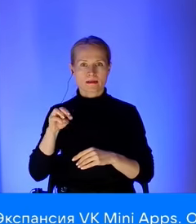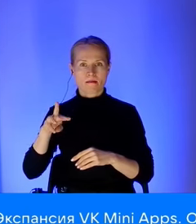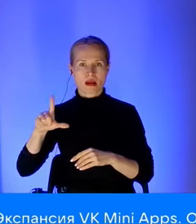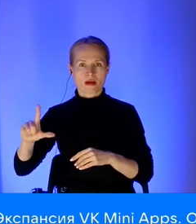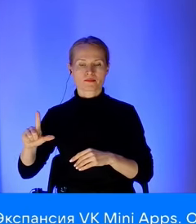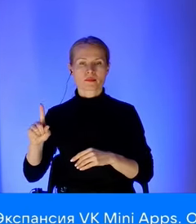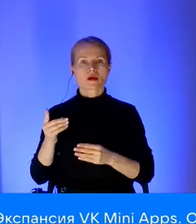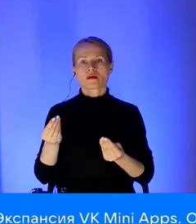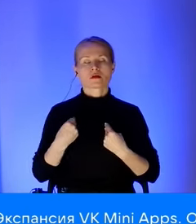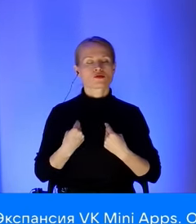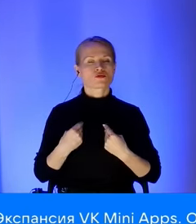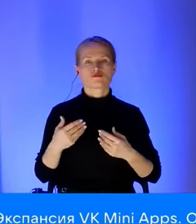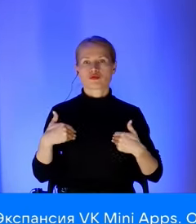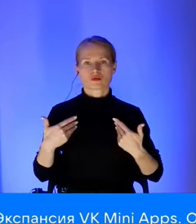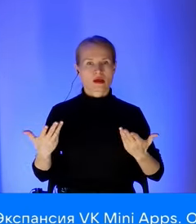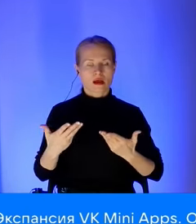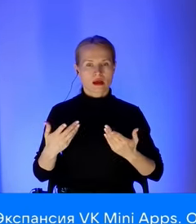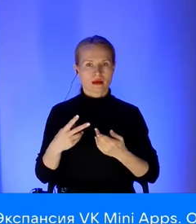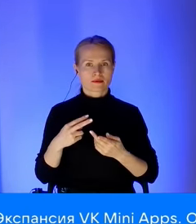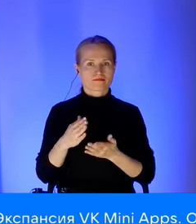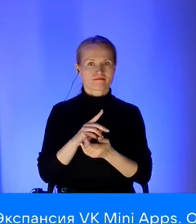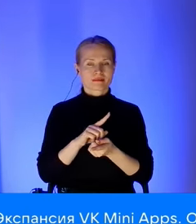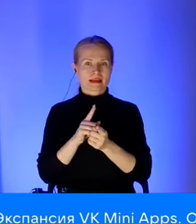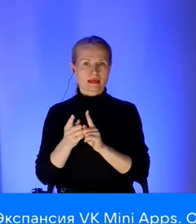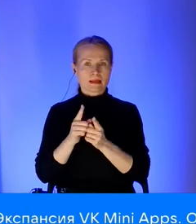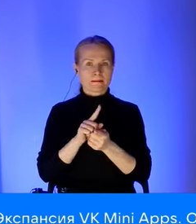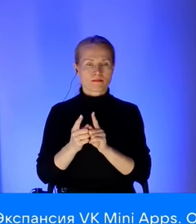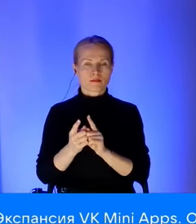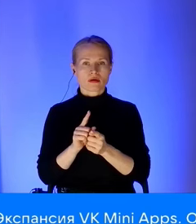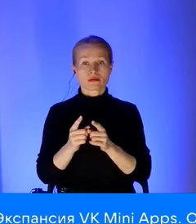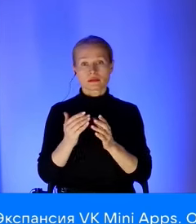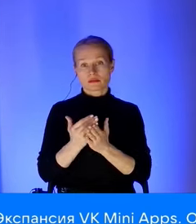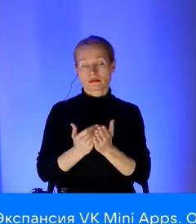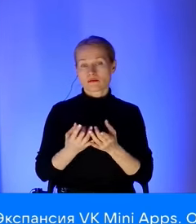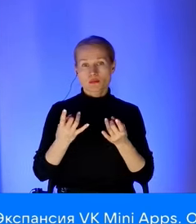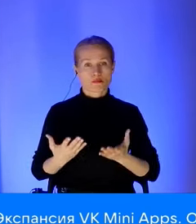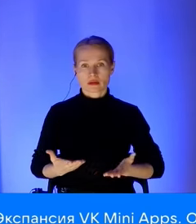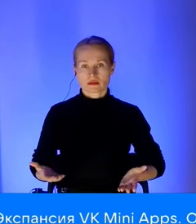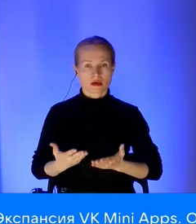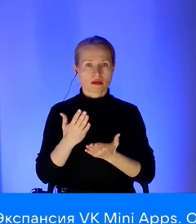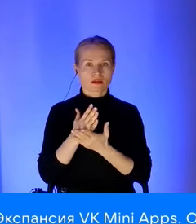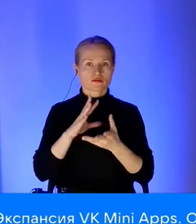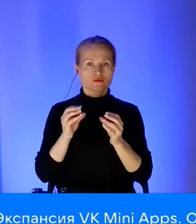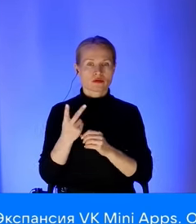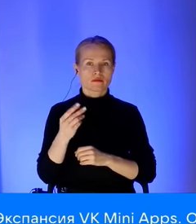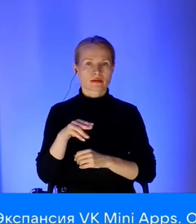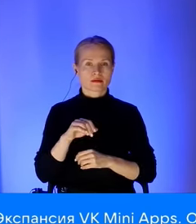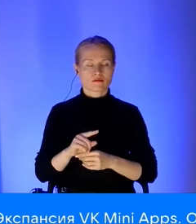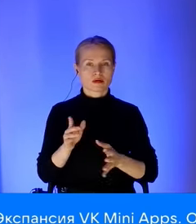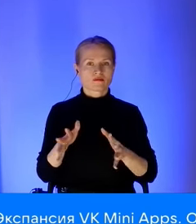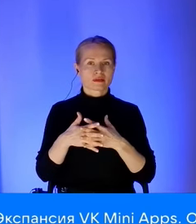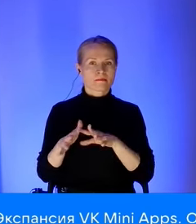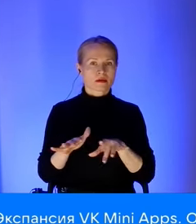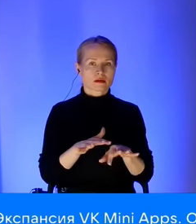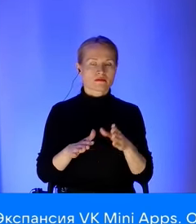Что это нам дает? Ну, гибкость, поскольку система очень простая, есть всего два типа взаимодействия, метод и